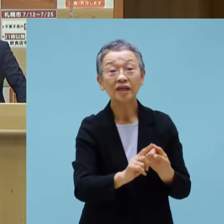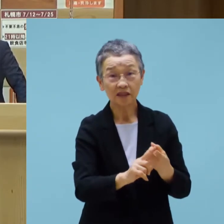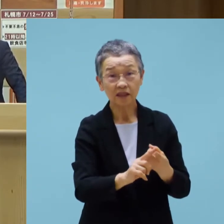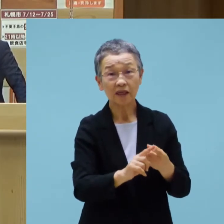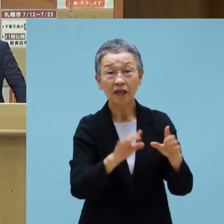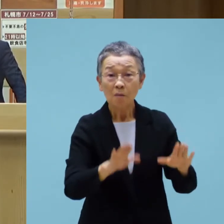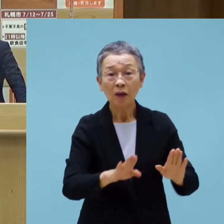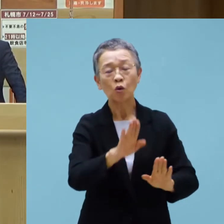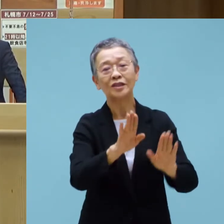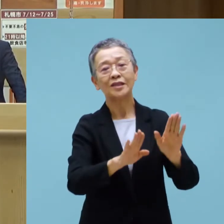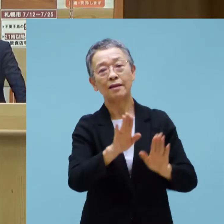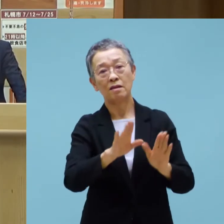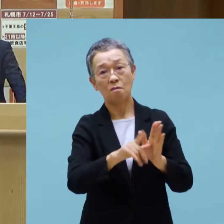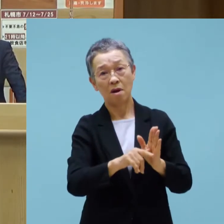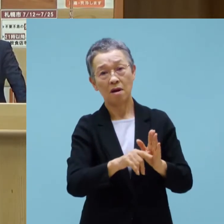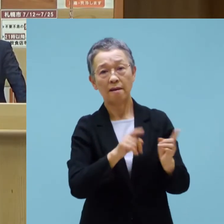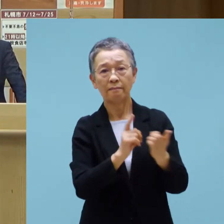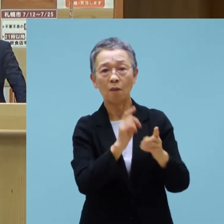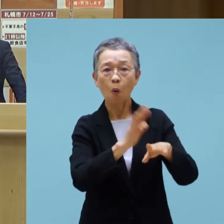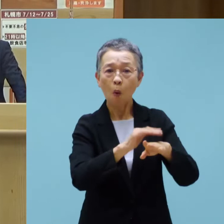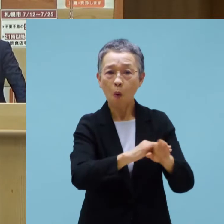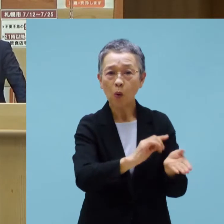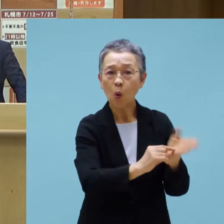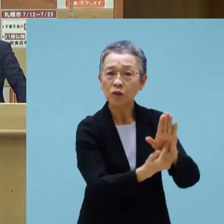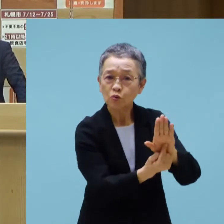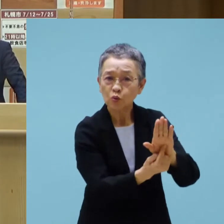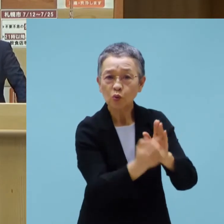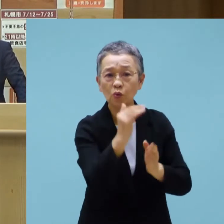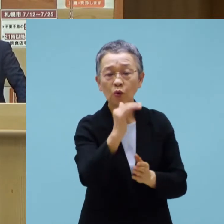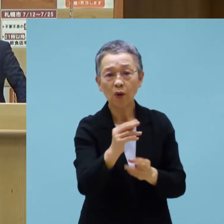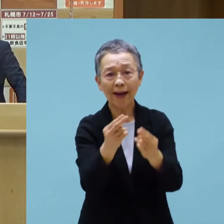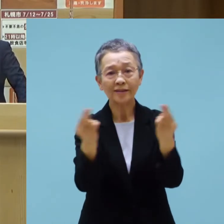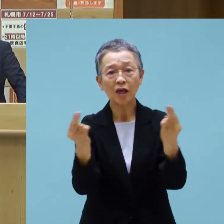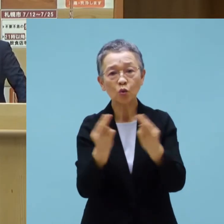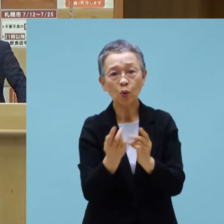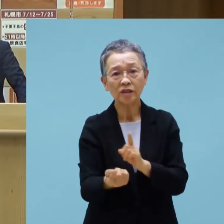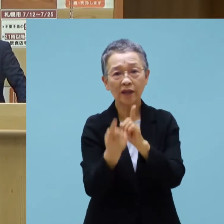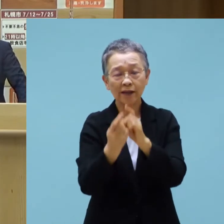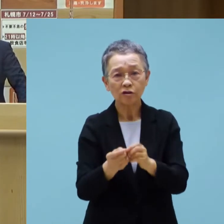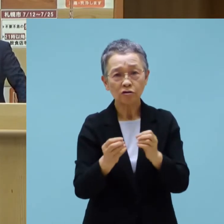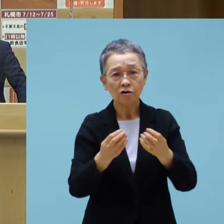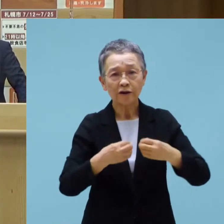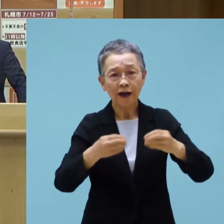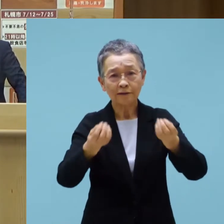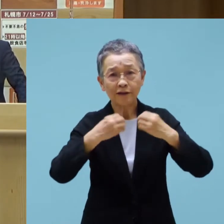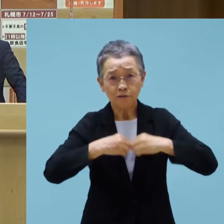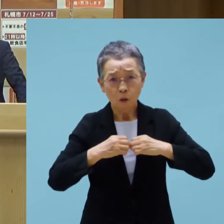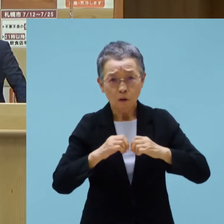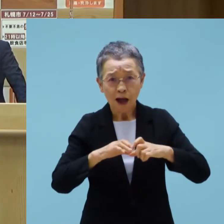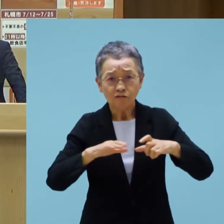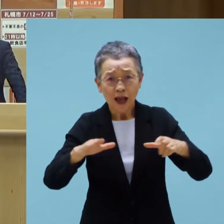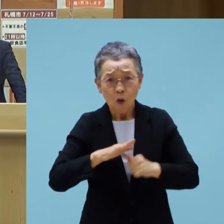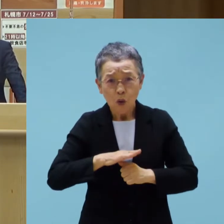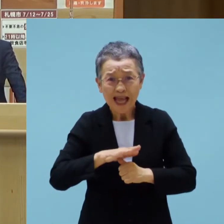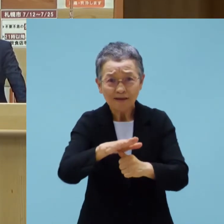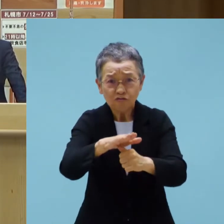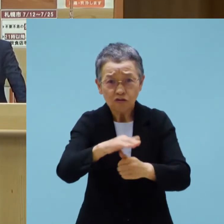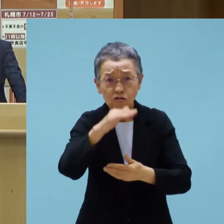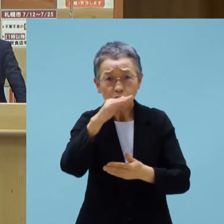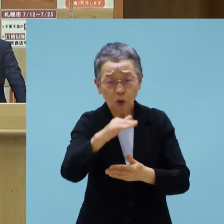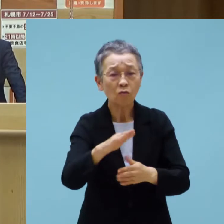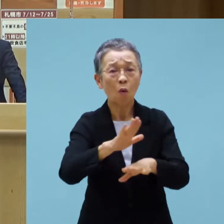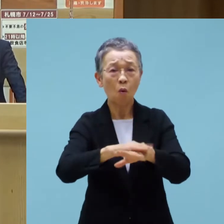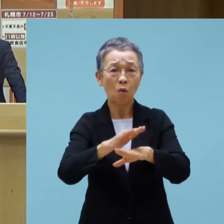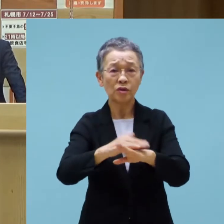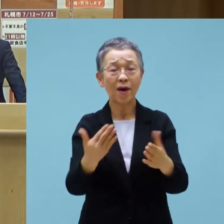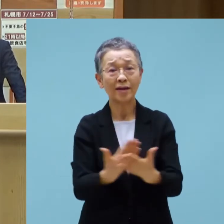ですね、対策を講じるっていうことが全土への感染拡大を少しでも抑制する形にはなるというふうに